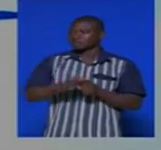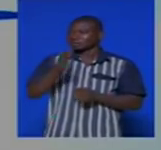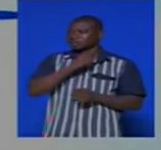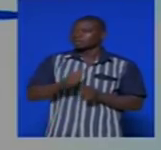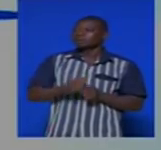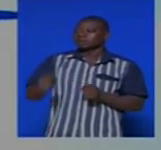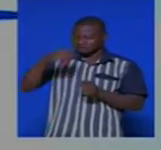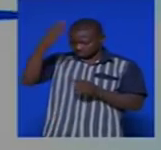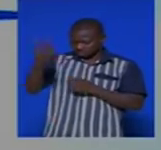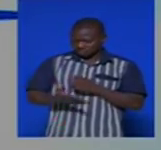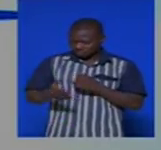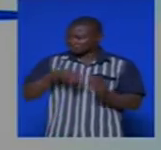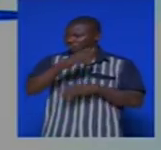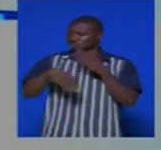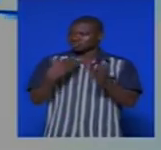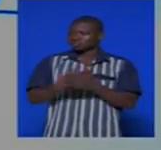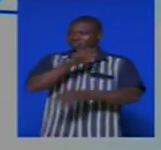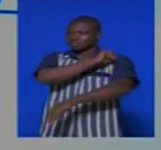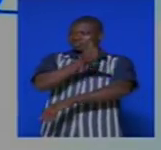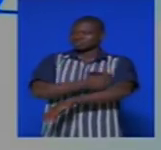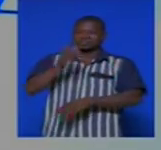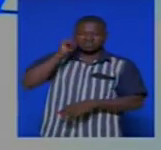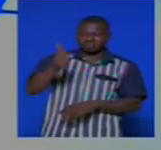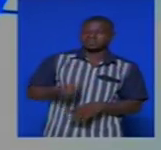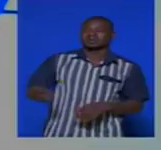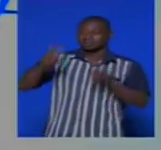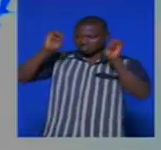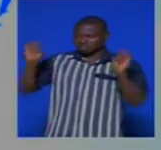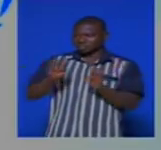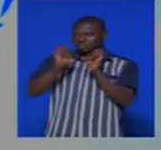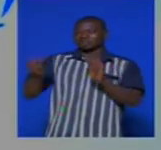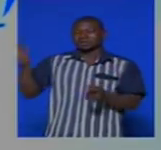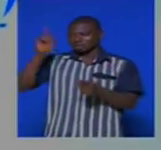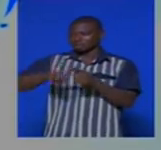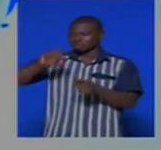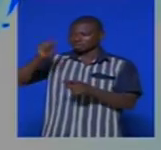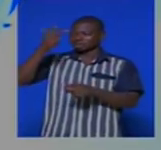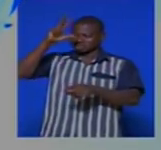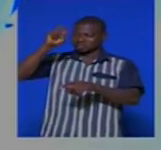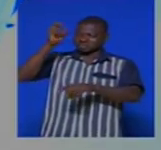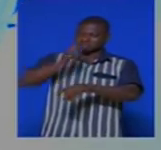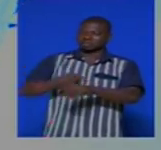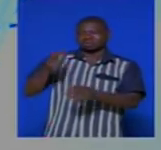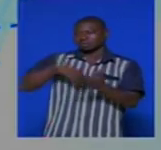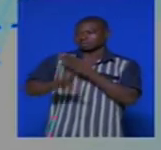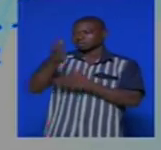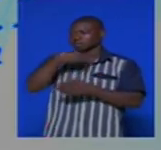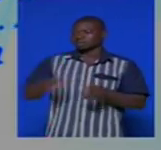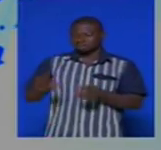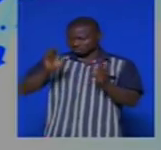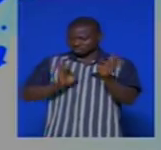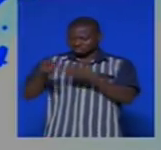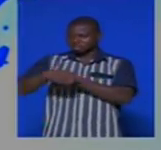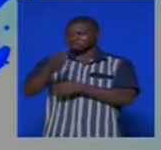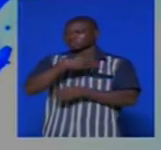les personnalités invitées demain mercredi 11 juillet à partir de 13h30 dans la salle de conférence de Ouaga 2000.